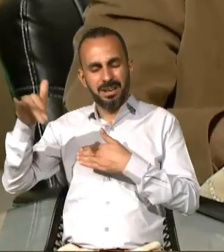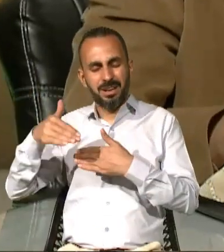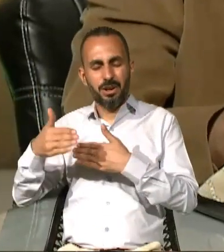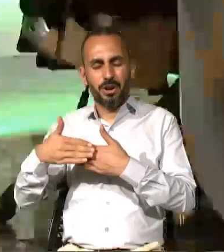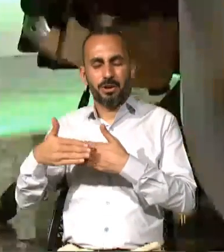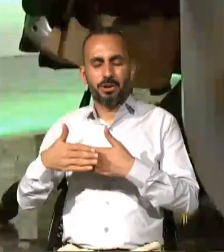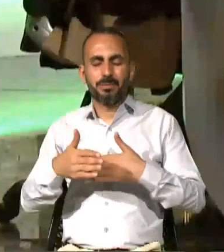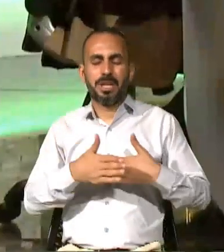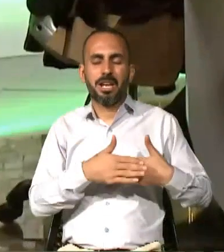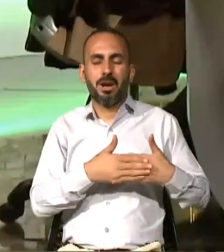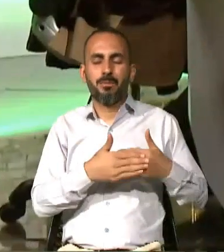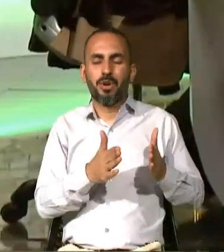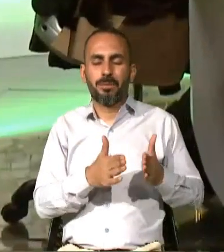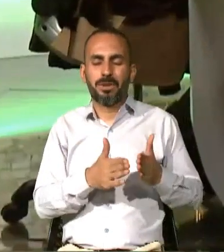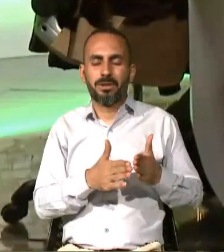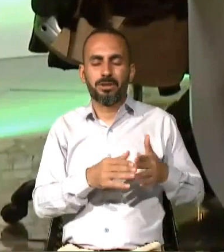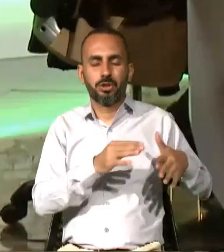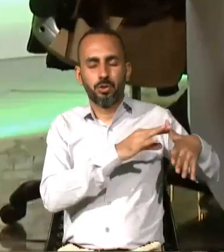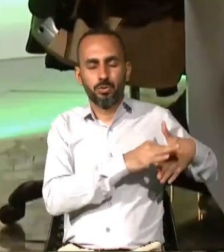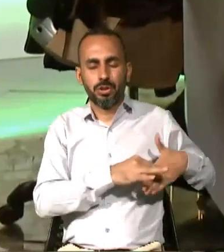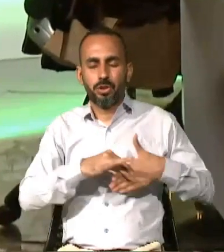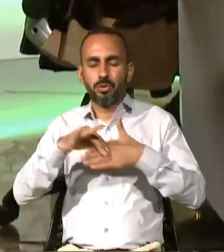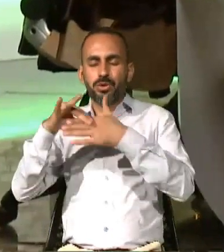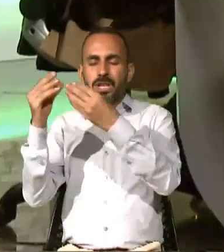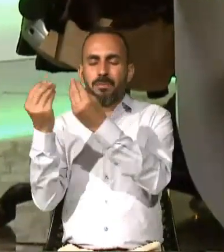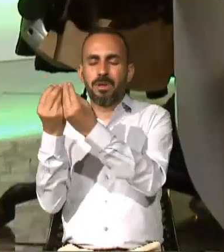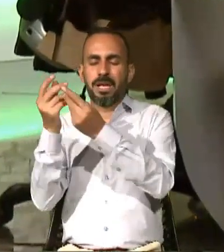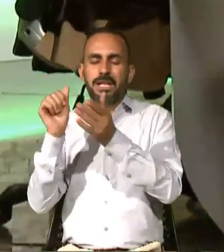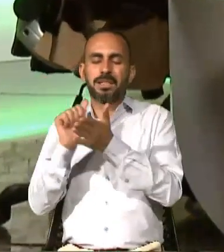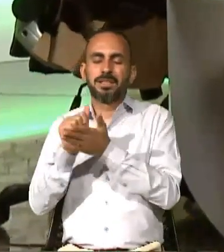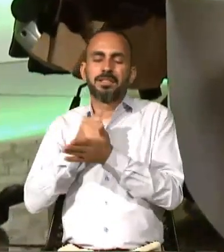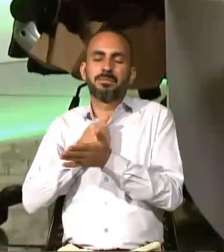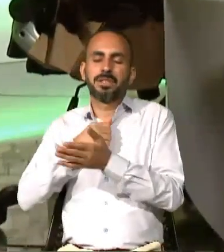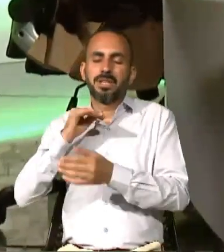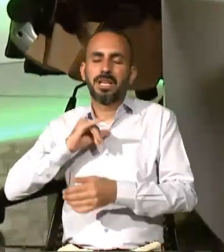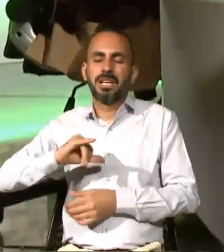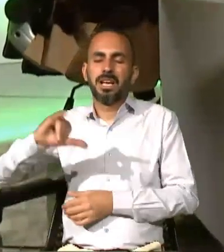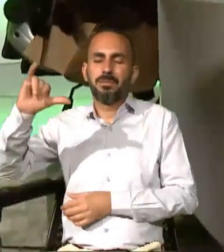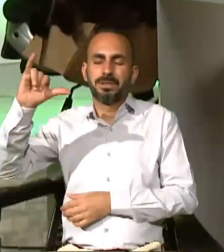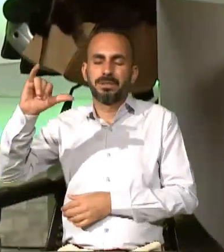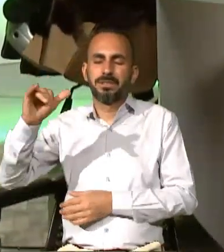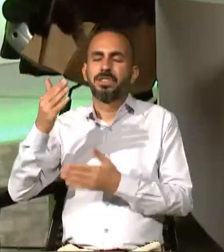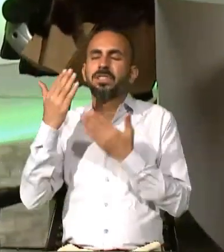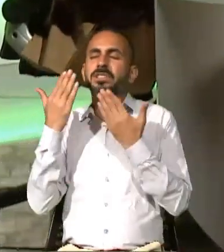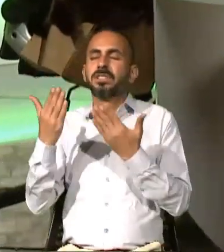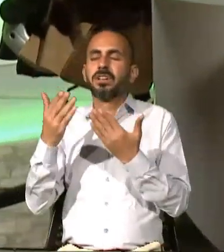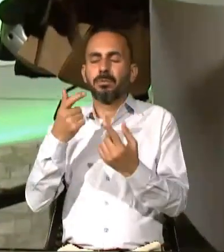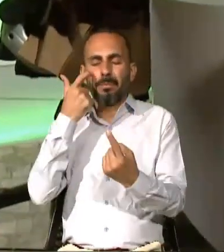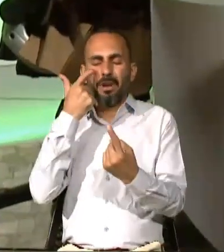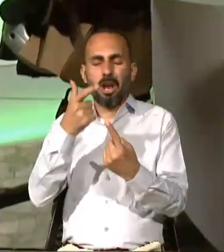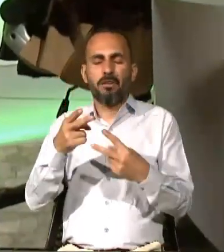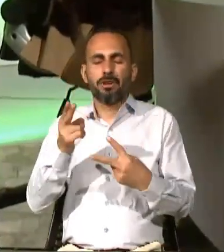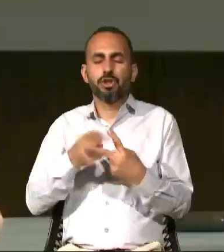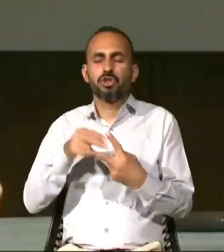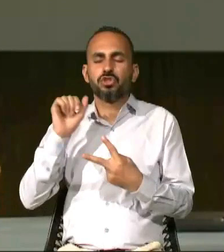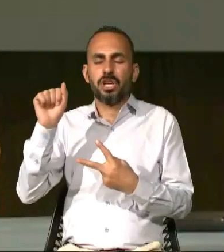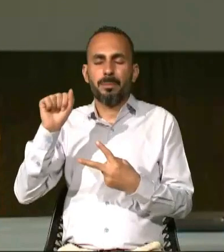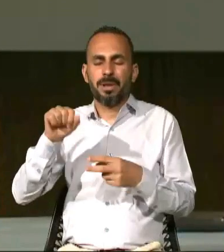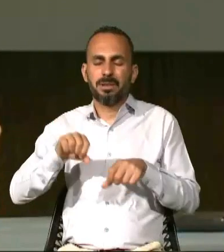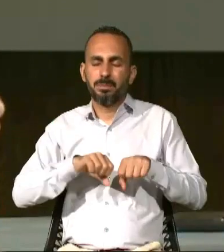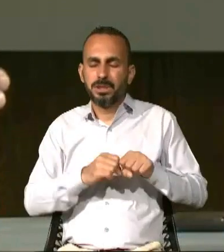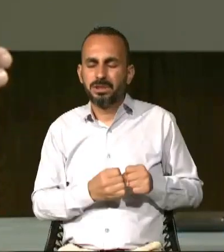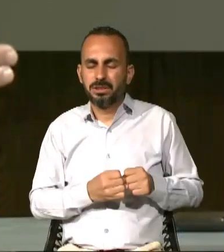تاخدنا لبيتنا الابدي يا رب. بصلي من كل قلبي احفظ شعبك من الانكسار في الهم،